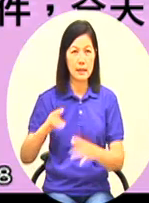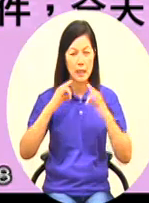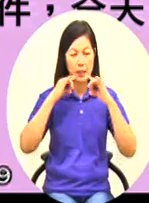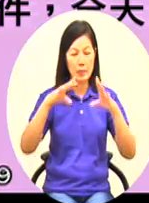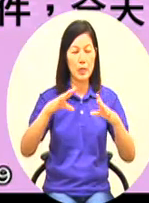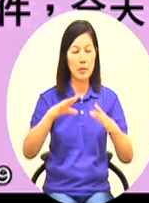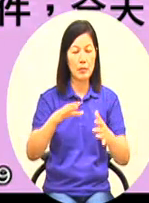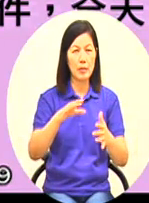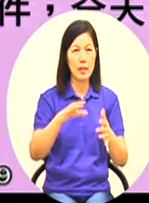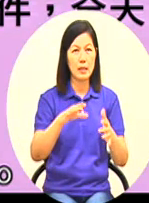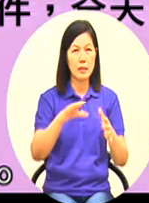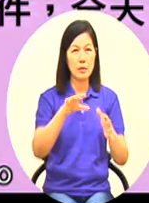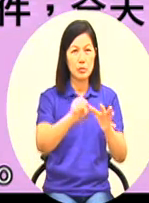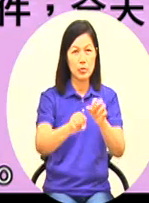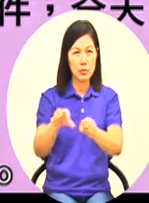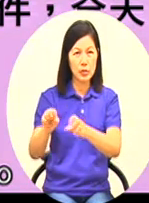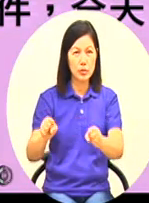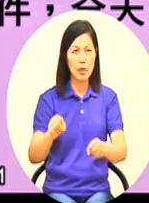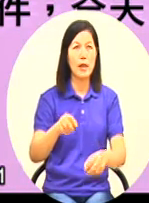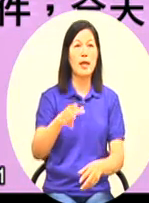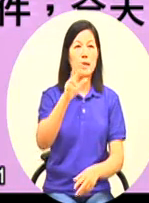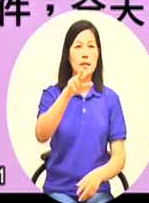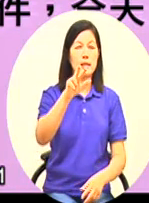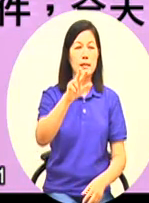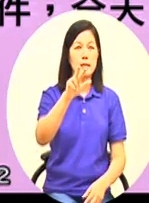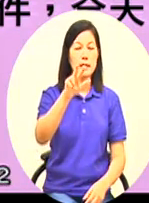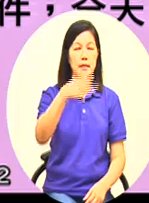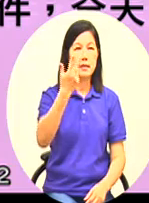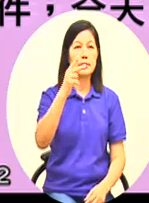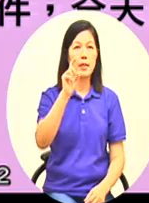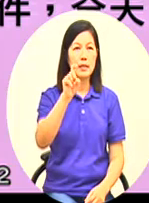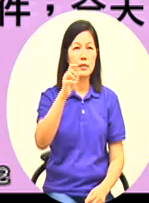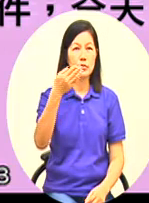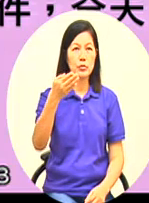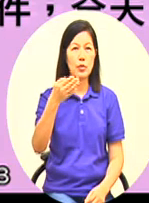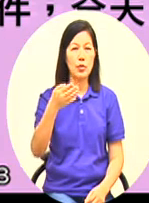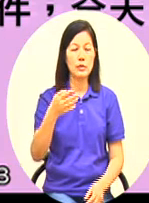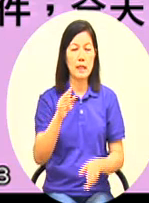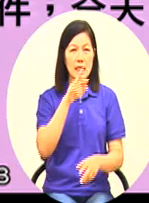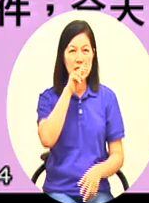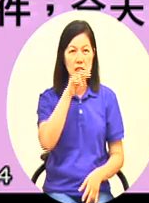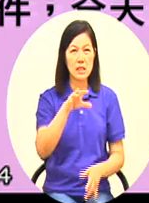有719件那捕抓蛇的有